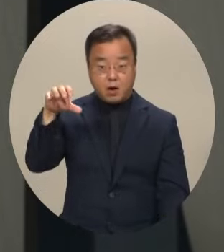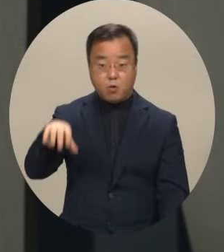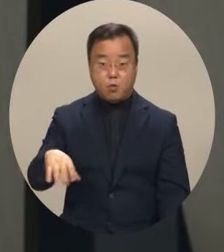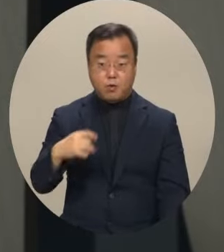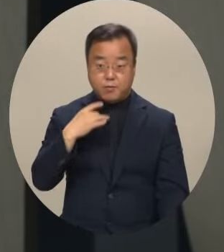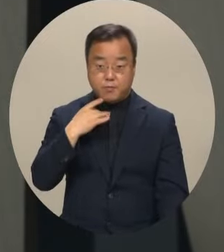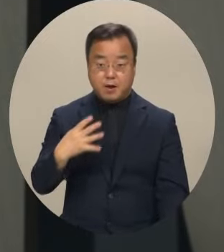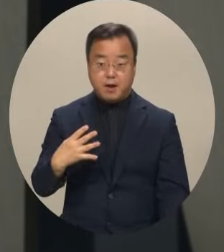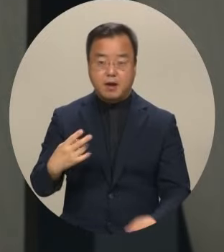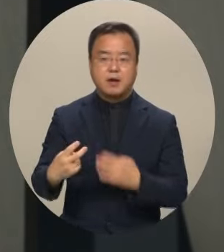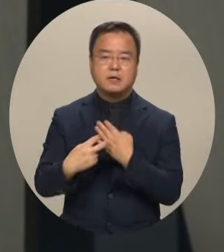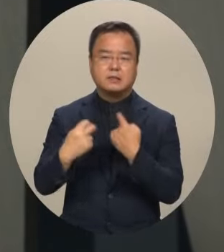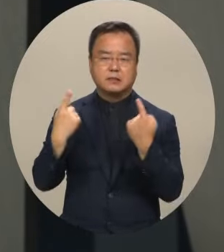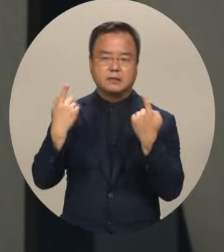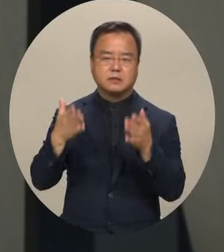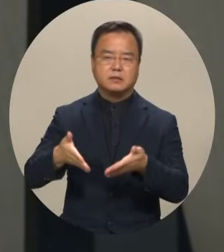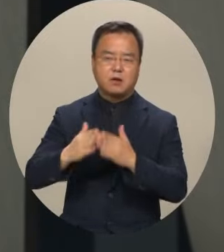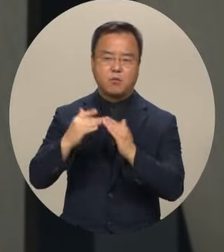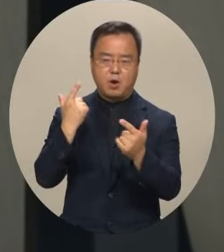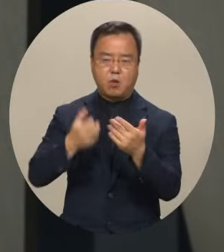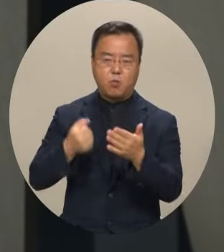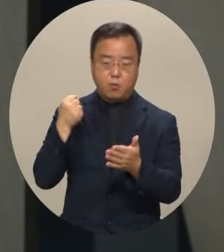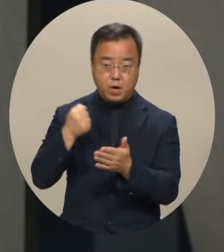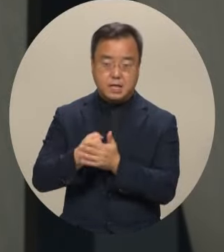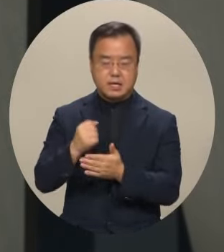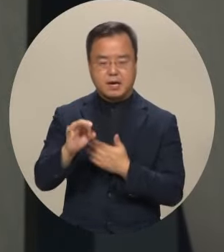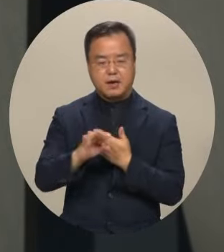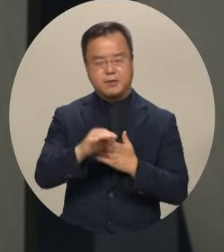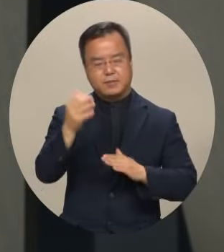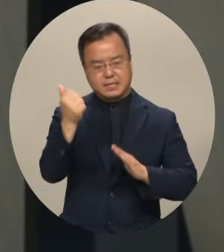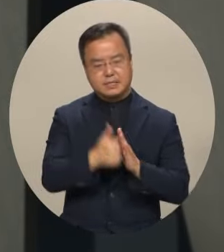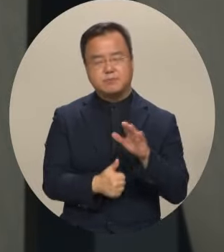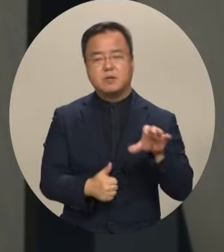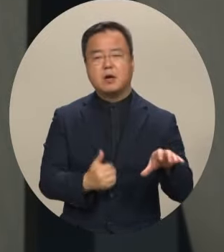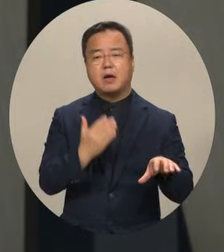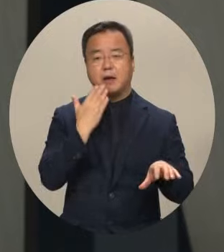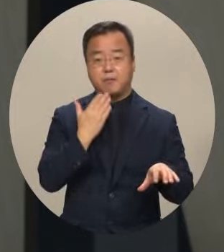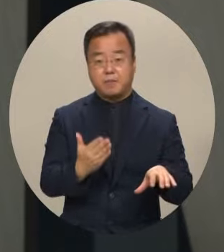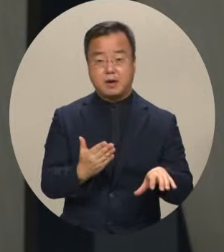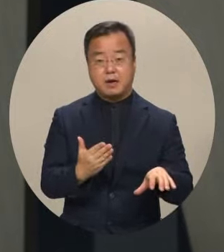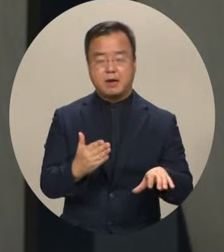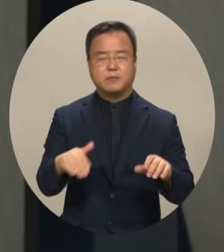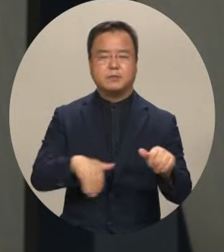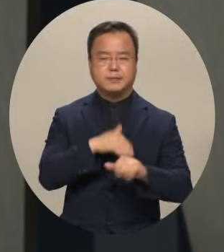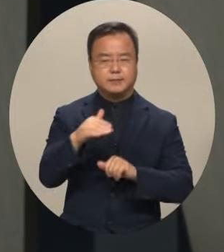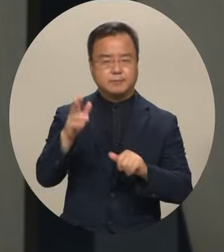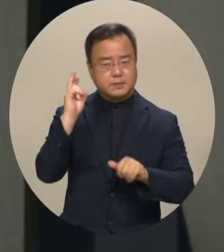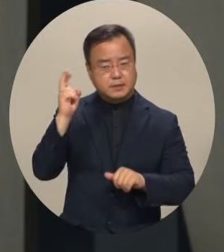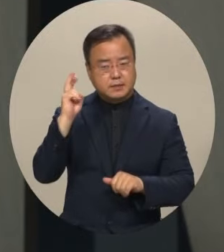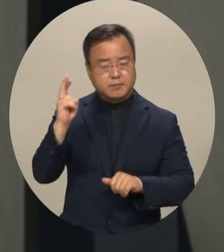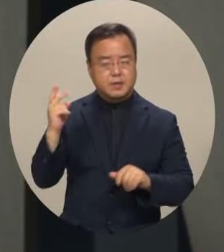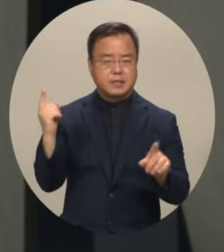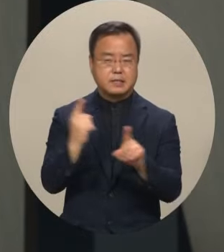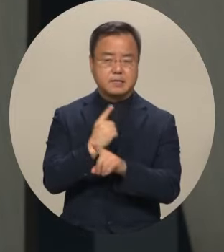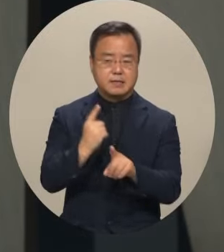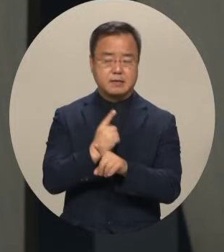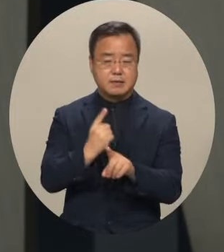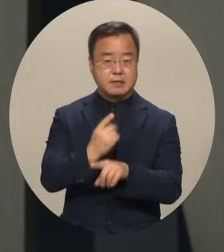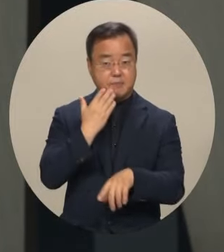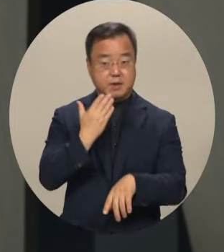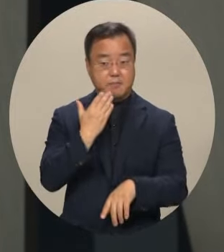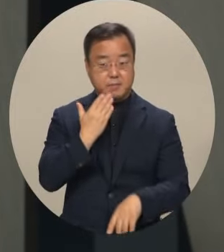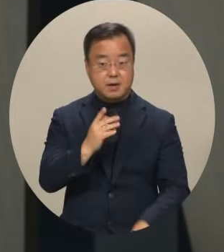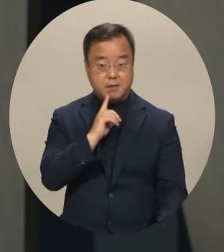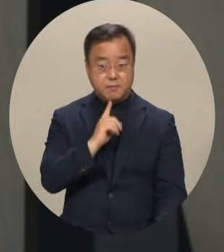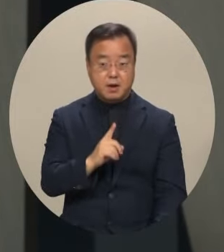대학으로 의대 신설이 확 되더라도 유체 실패한 지역이 있기 때문에이 지역의 의료 한 전망도 개선이 확실히 된다 이런 보장이